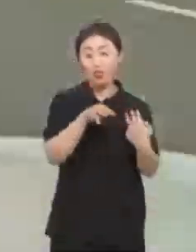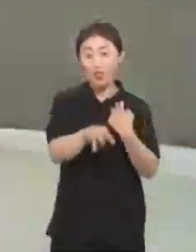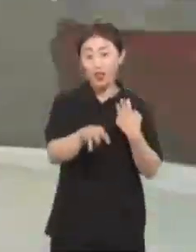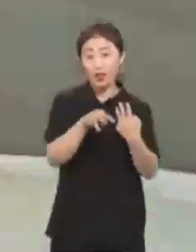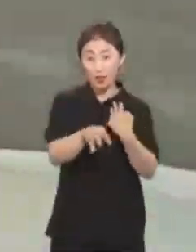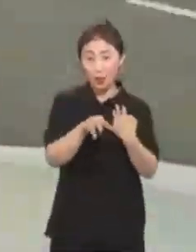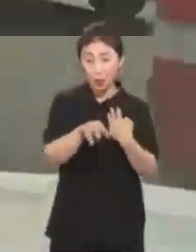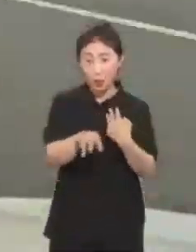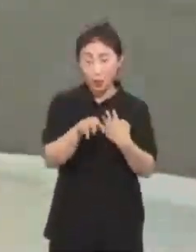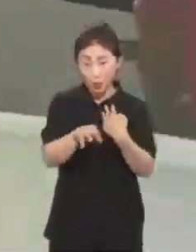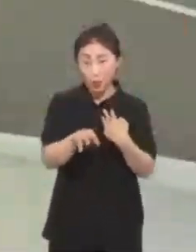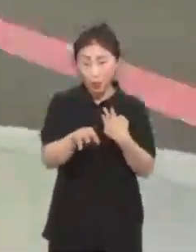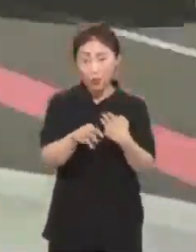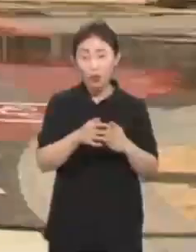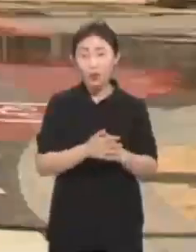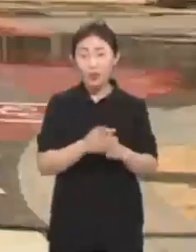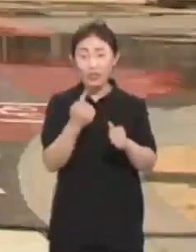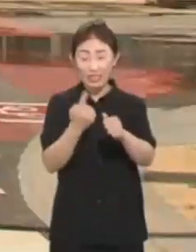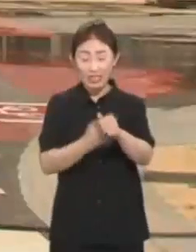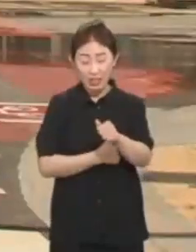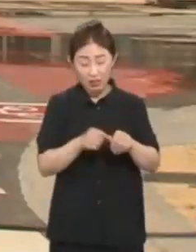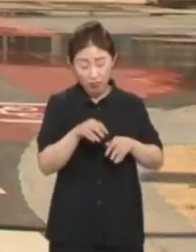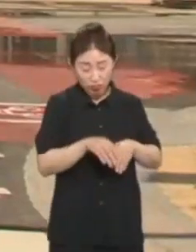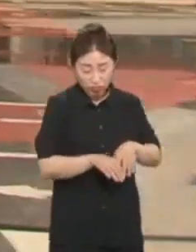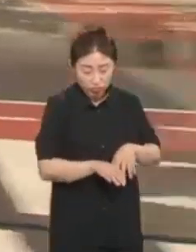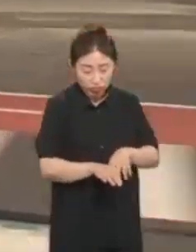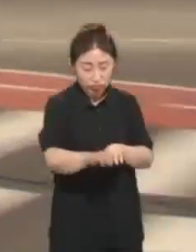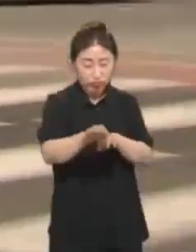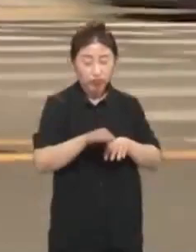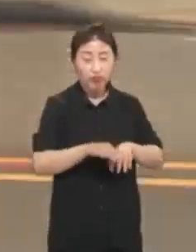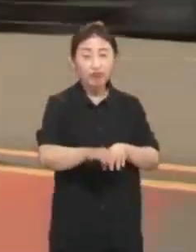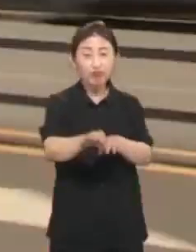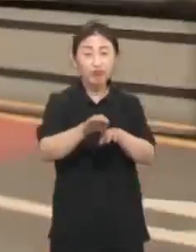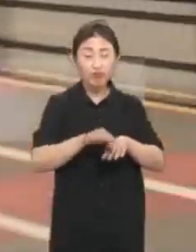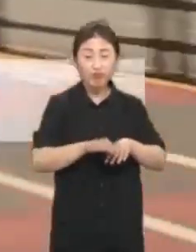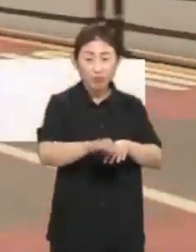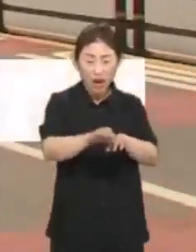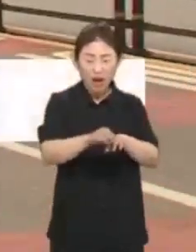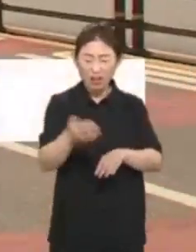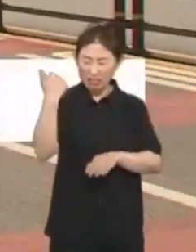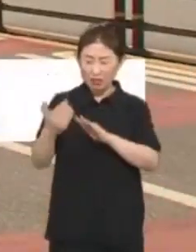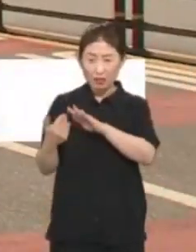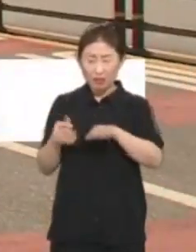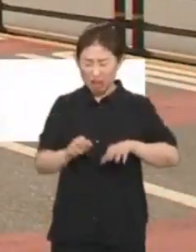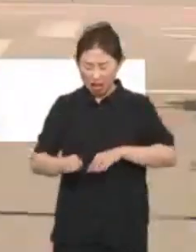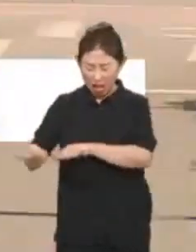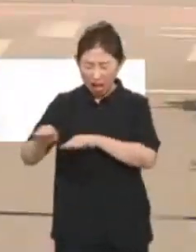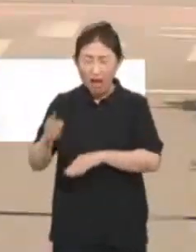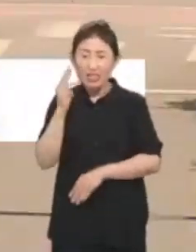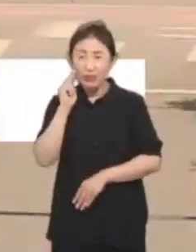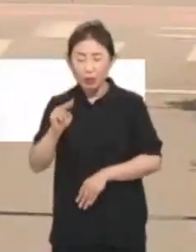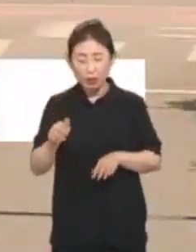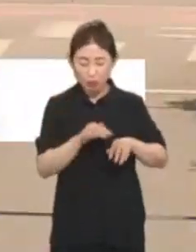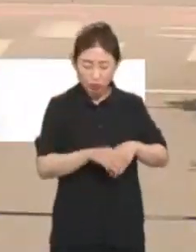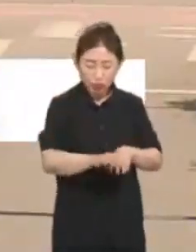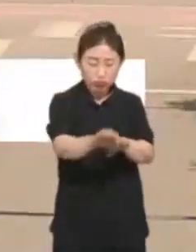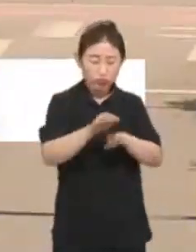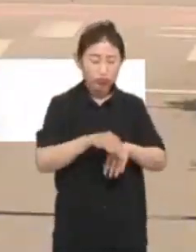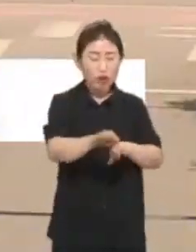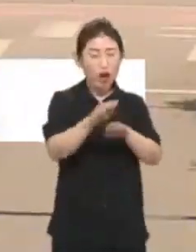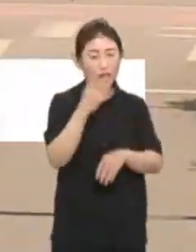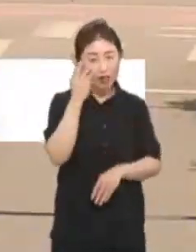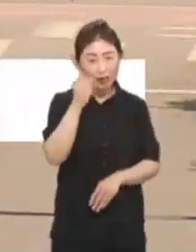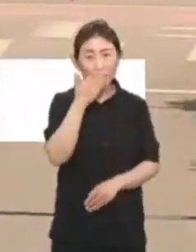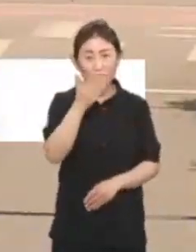만년 지하차도를 통해 도솔대교를 이용하면 계룡로나 월드컵대로를 우회하지 않고 바로 원신흥동으로 진입할